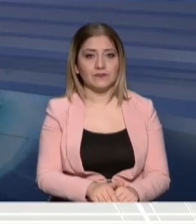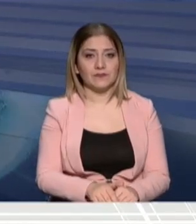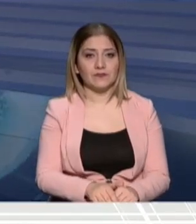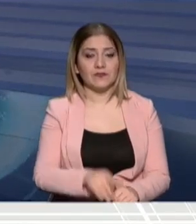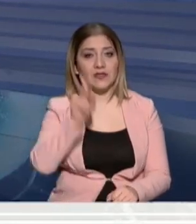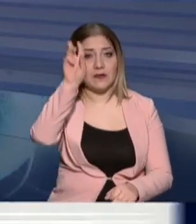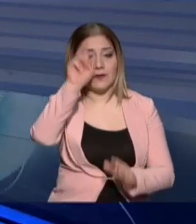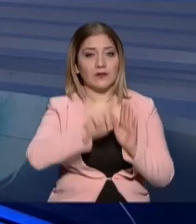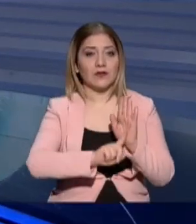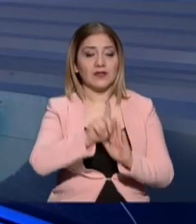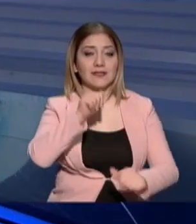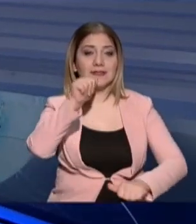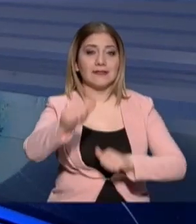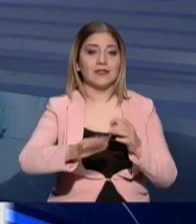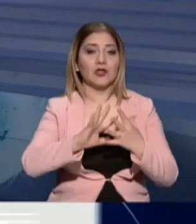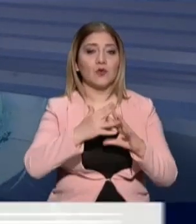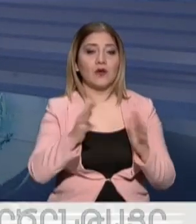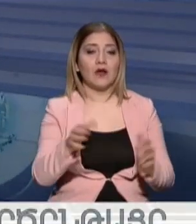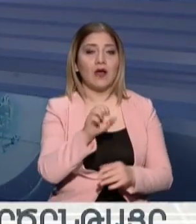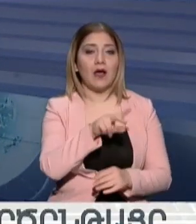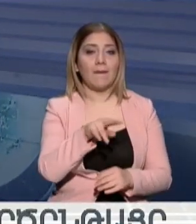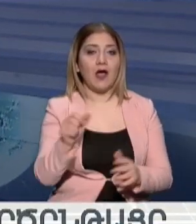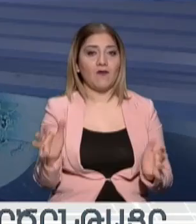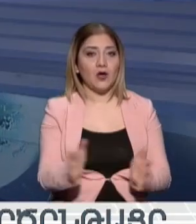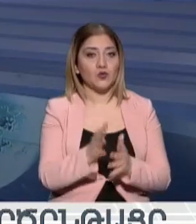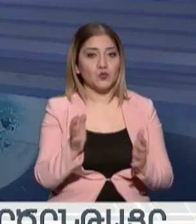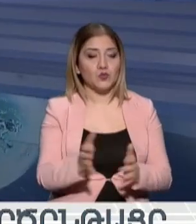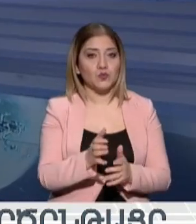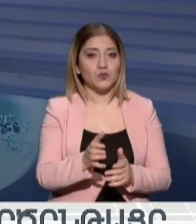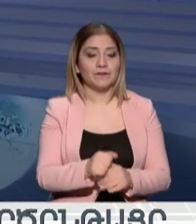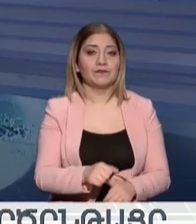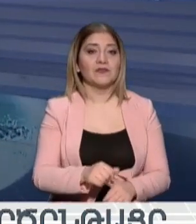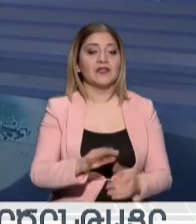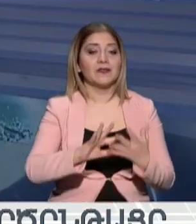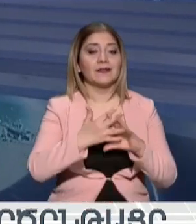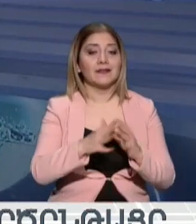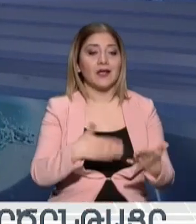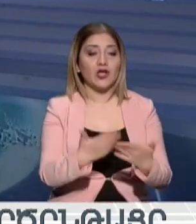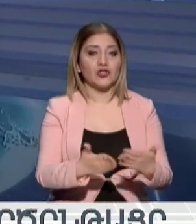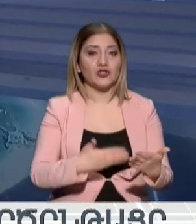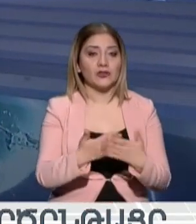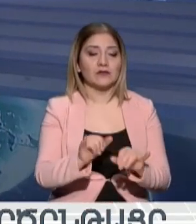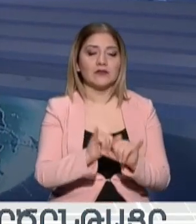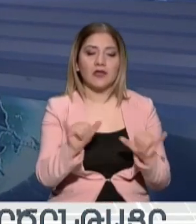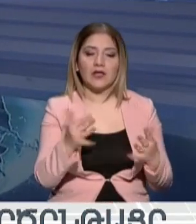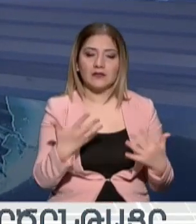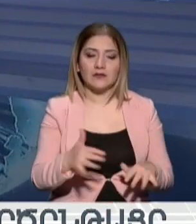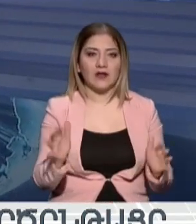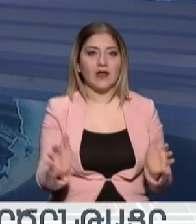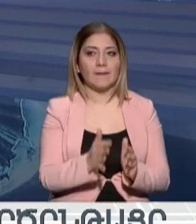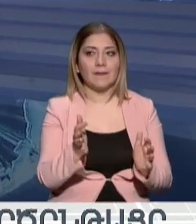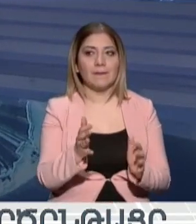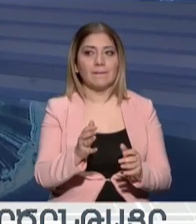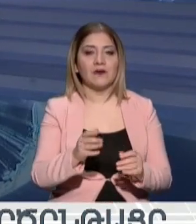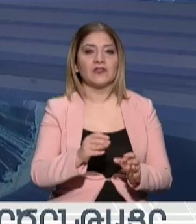Երկրում մեկնարկել է այս տարվա գյուղապահովագրությունը, հաշվի առնելով ֆերմերային տնտեսությունների առաջարկները, ընդլայնվել է և